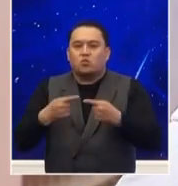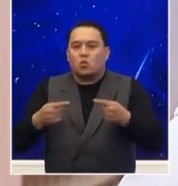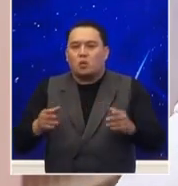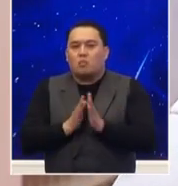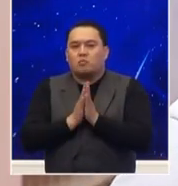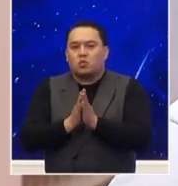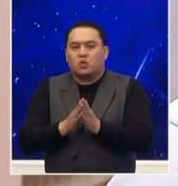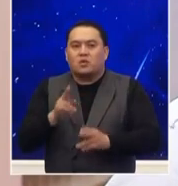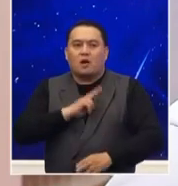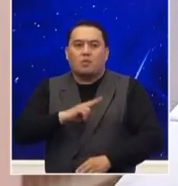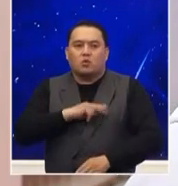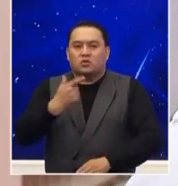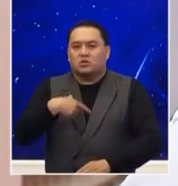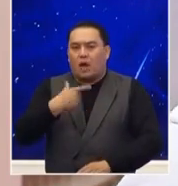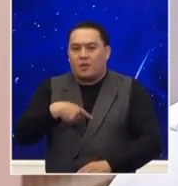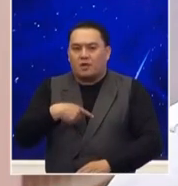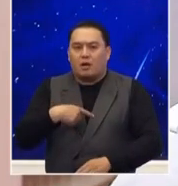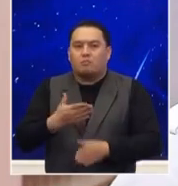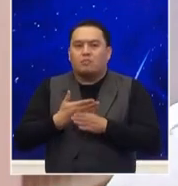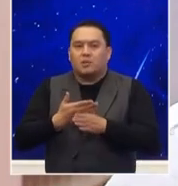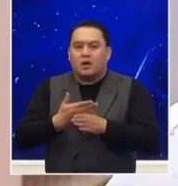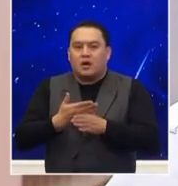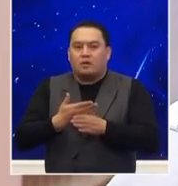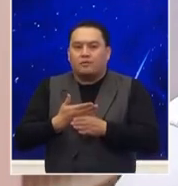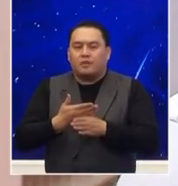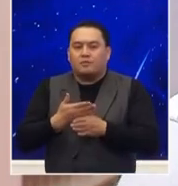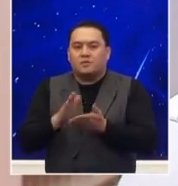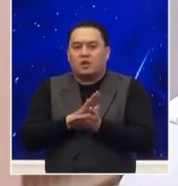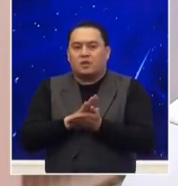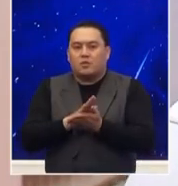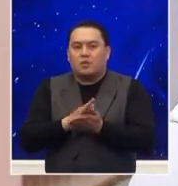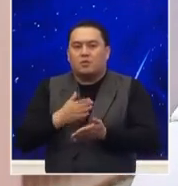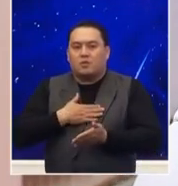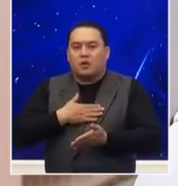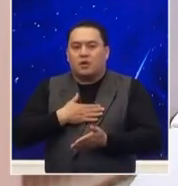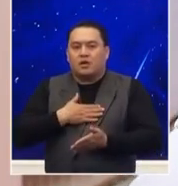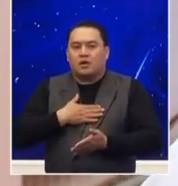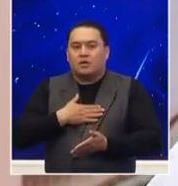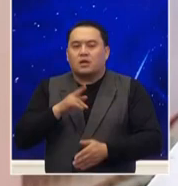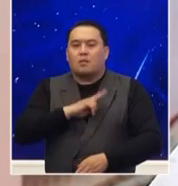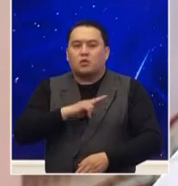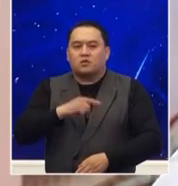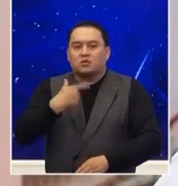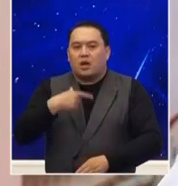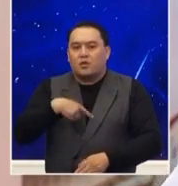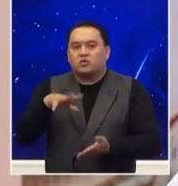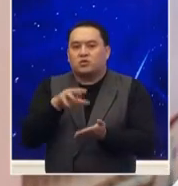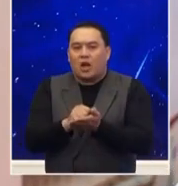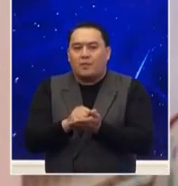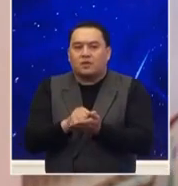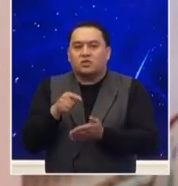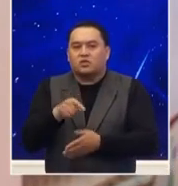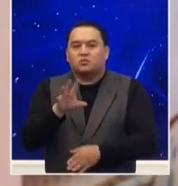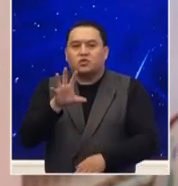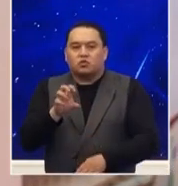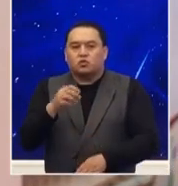пути, мы работаем сами. То есть первично нам помогли за счет грантов, а дальше мы уже работаем сами. Поэтому занятия у нас стоят